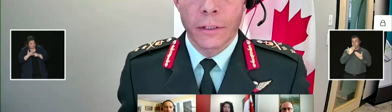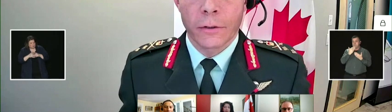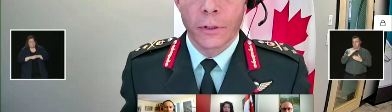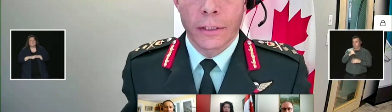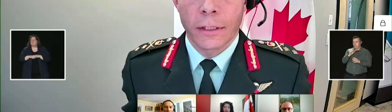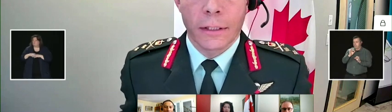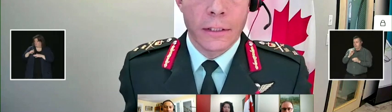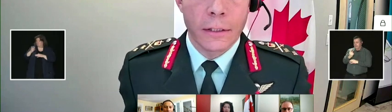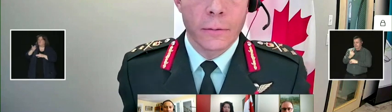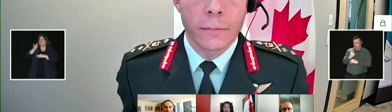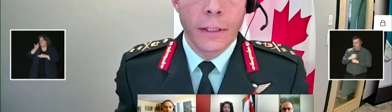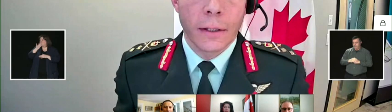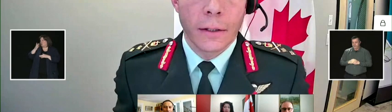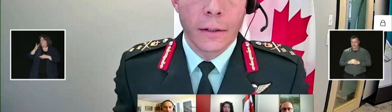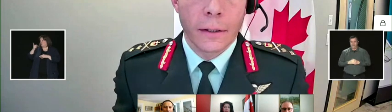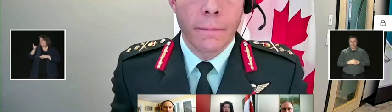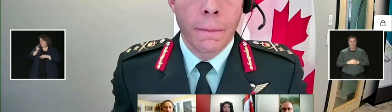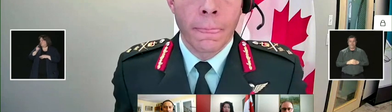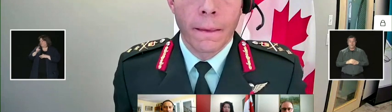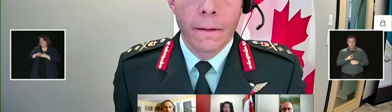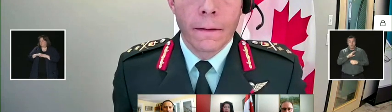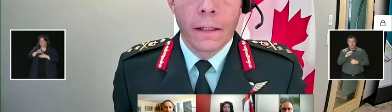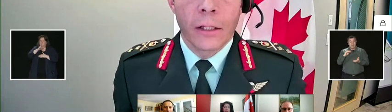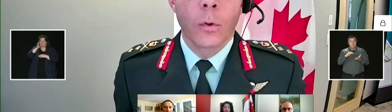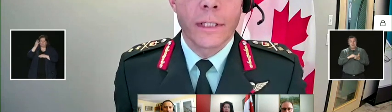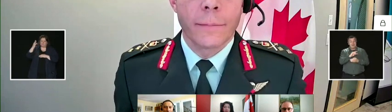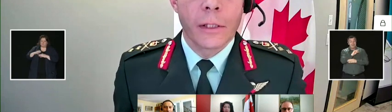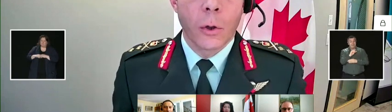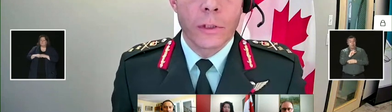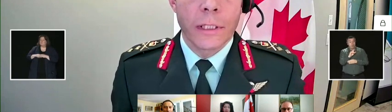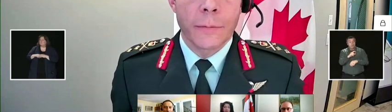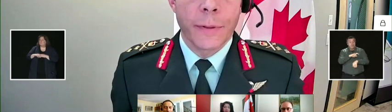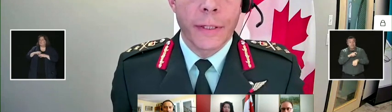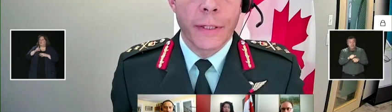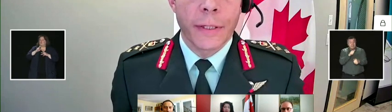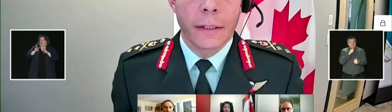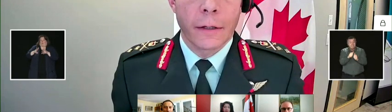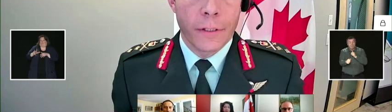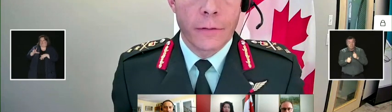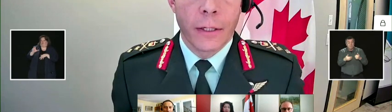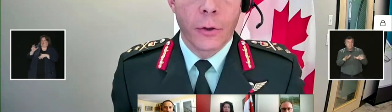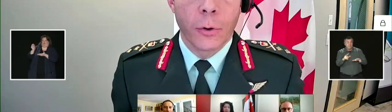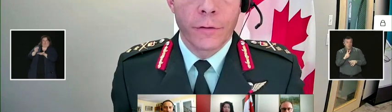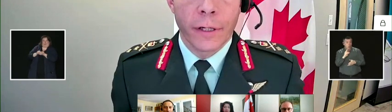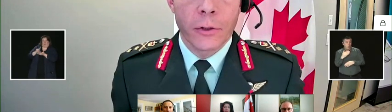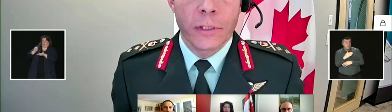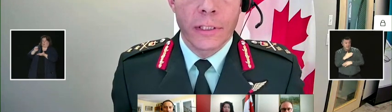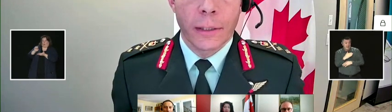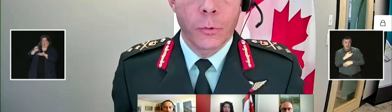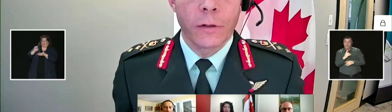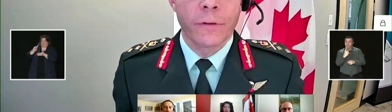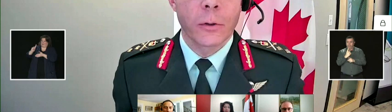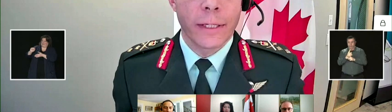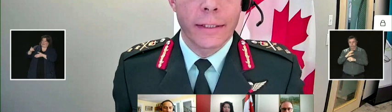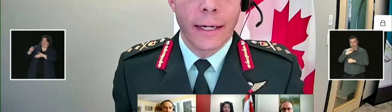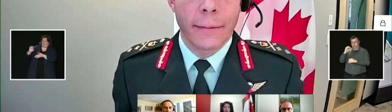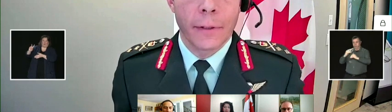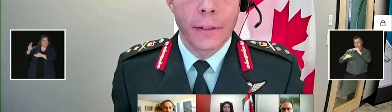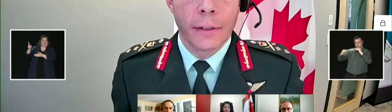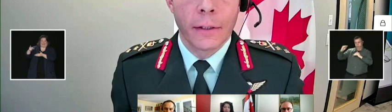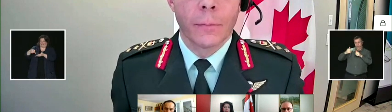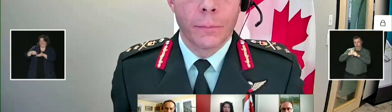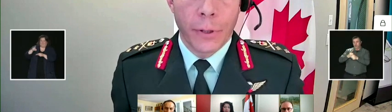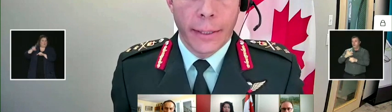Oui, merci. C'est une excellente question. Alors, les 300 000 doses qui expirent effectivement le 2 avril sont distribuées d'une façon